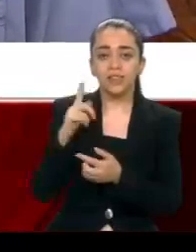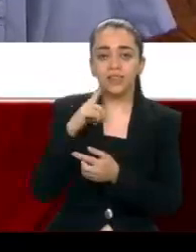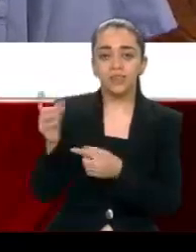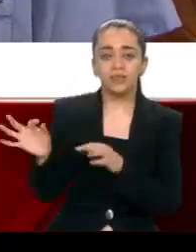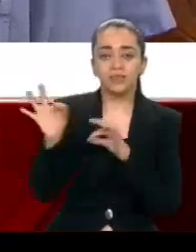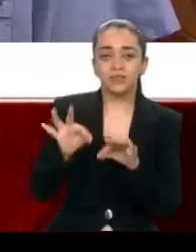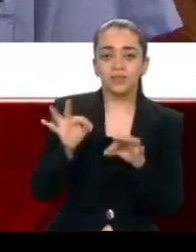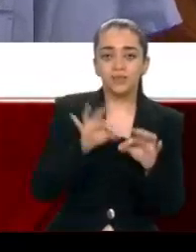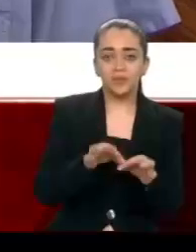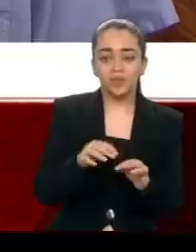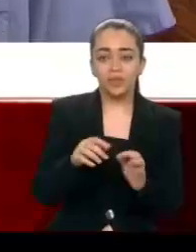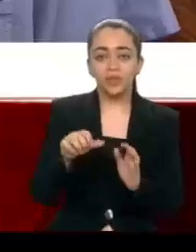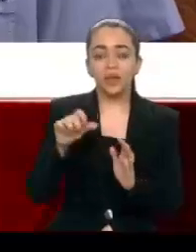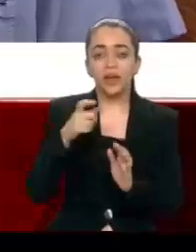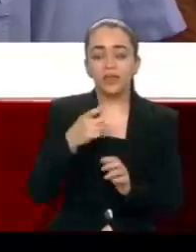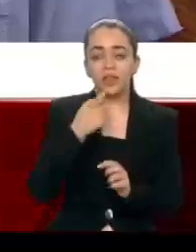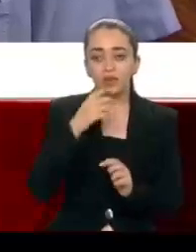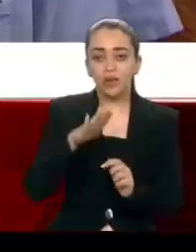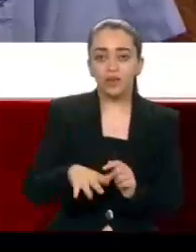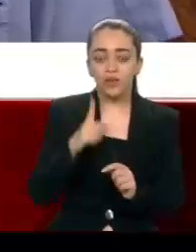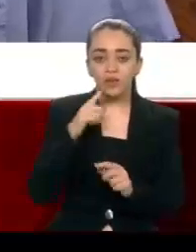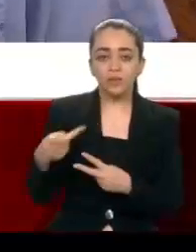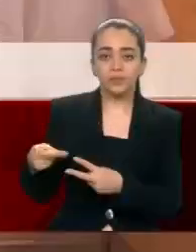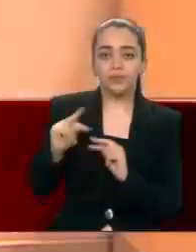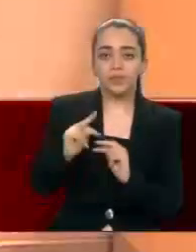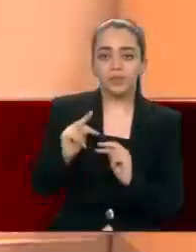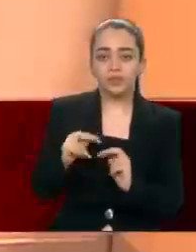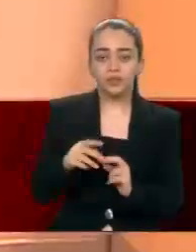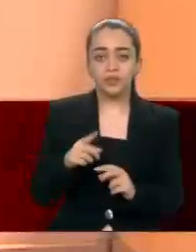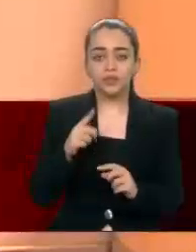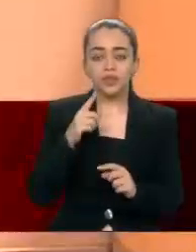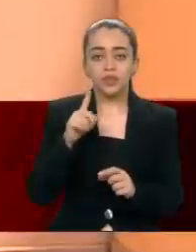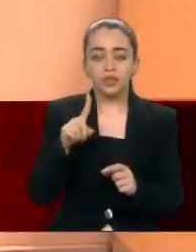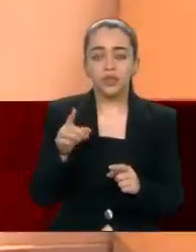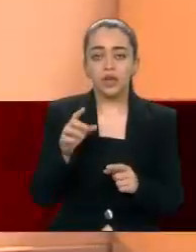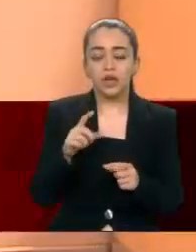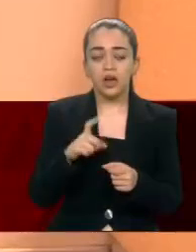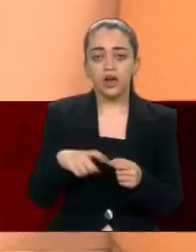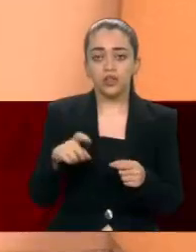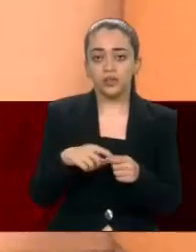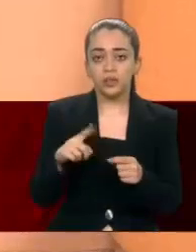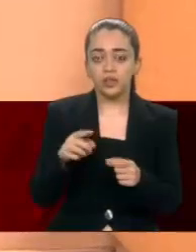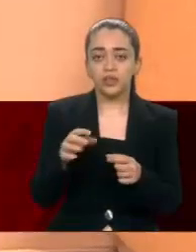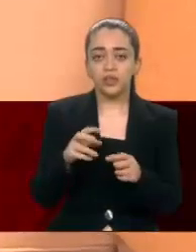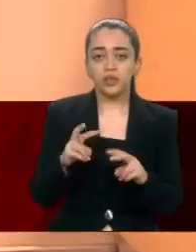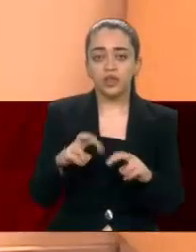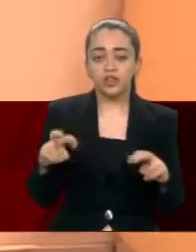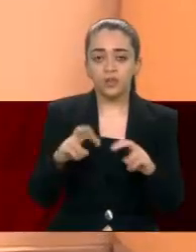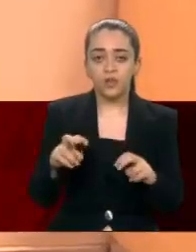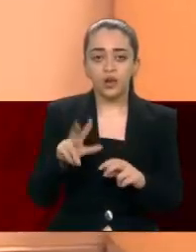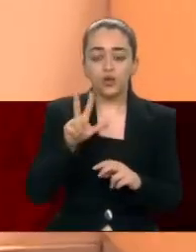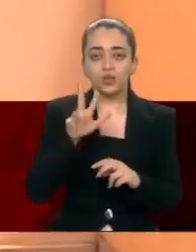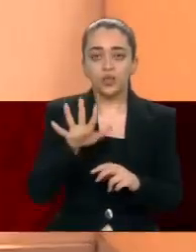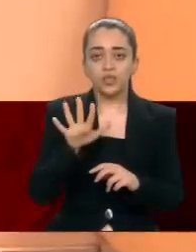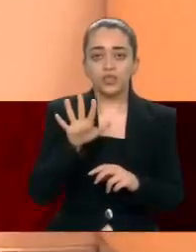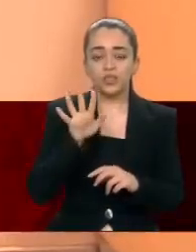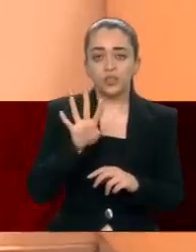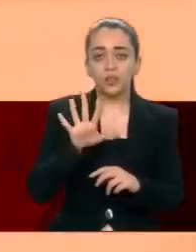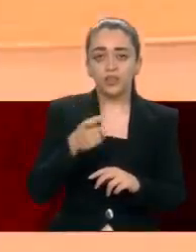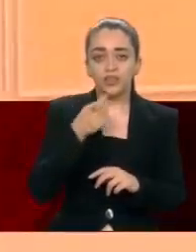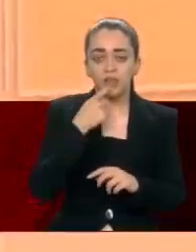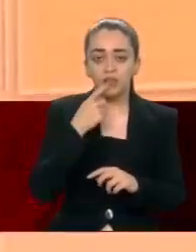alt yaşlarda koroner hastası olma nedenimiz oluyor. Yapılan son araştırmalarda ülkemizde 35-45 yaş arasında